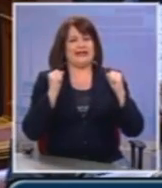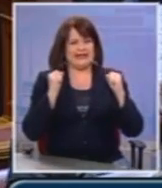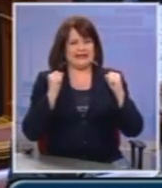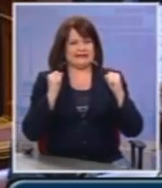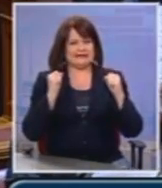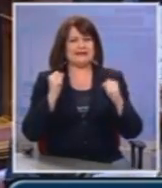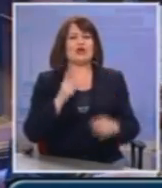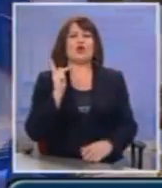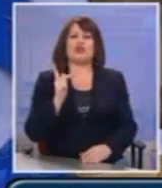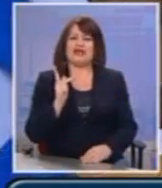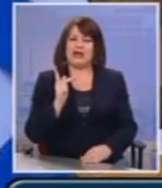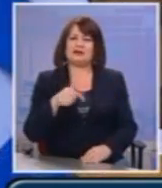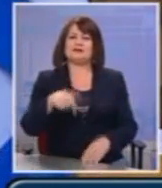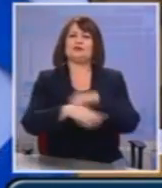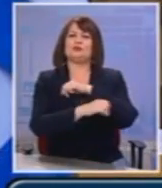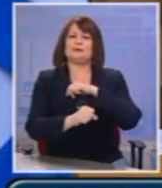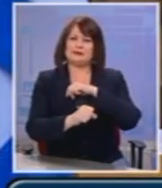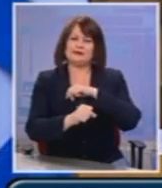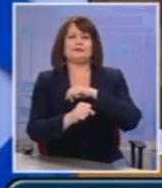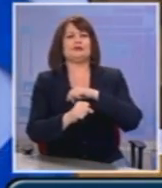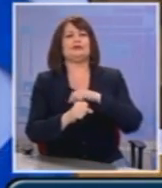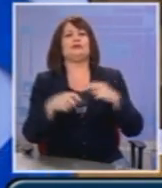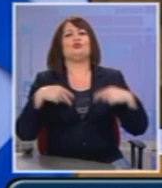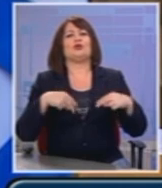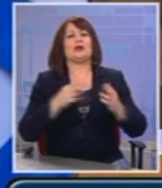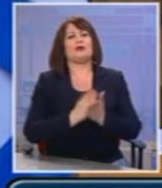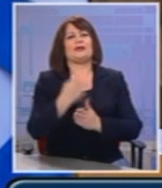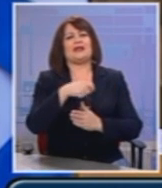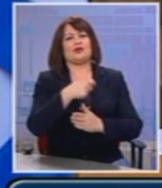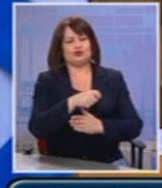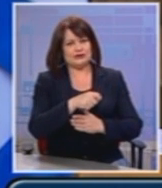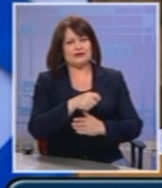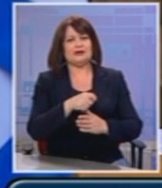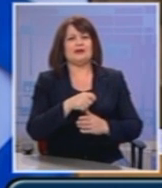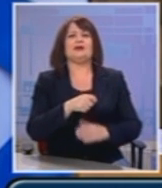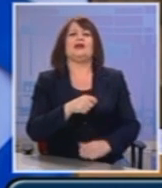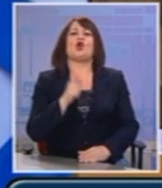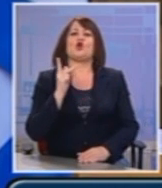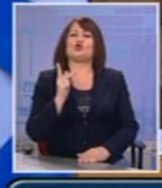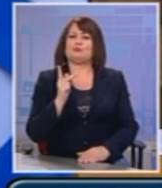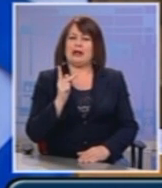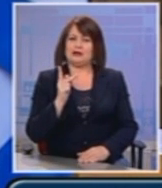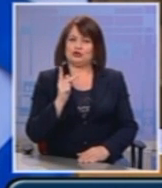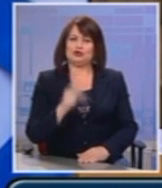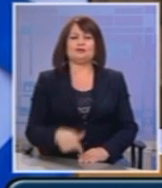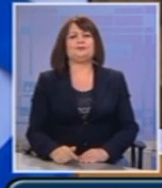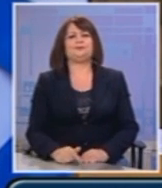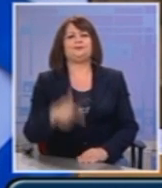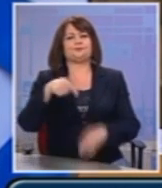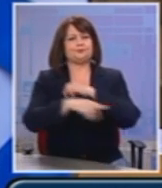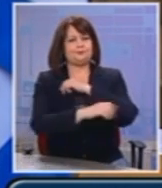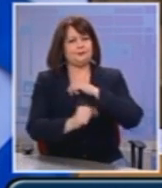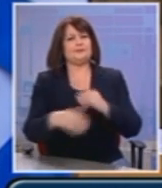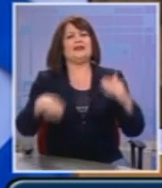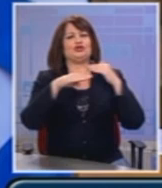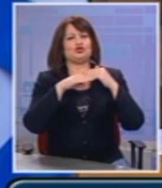σπυρίδων κοκκινάκης ο γενικός γραμματέας του υπουργείου δικαιοσύνης ο κύριος κωνσταντίνος κοσμάτος η γενική γραμματέας